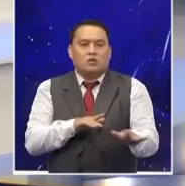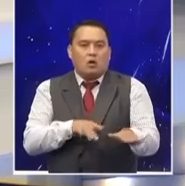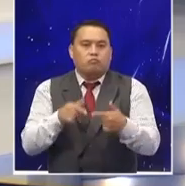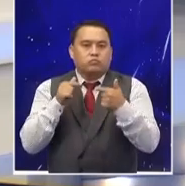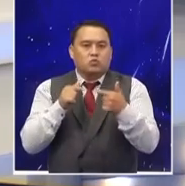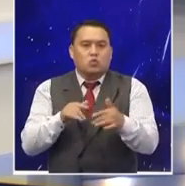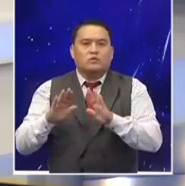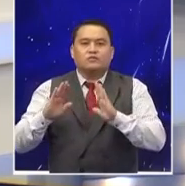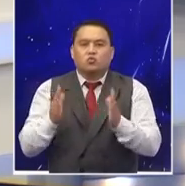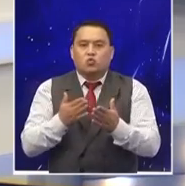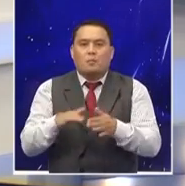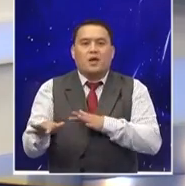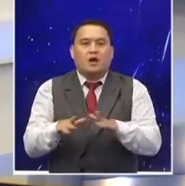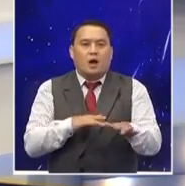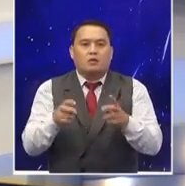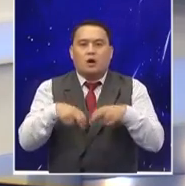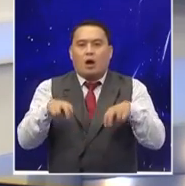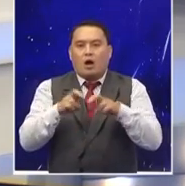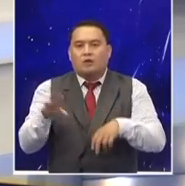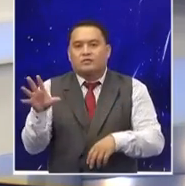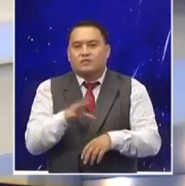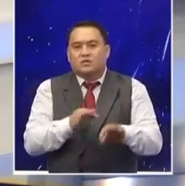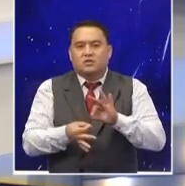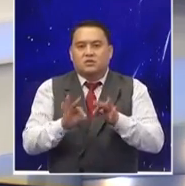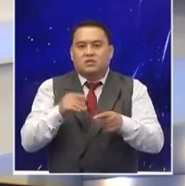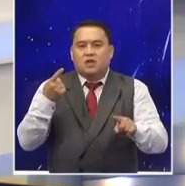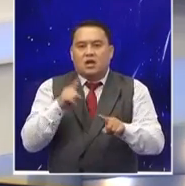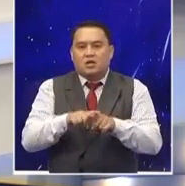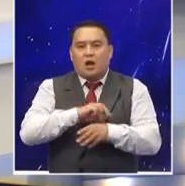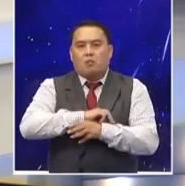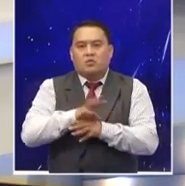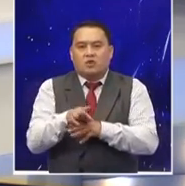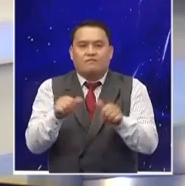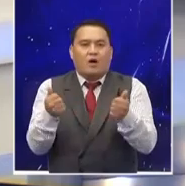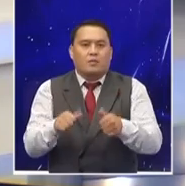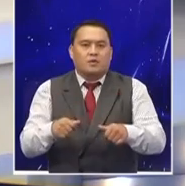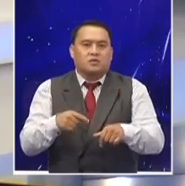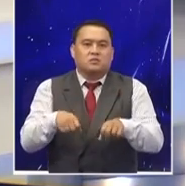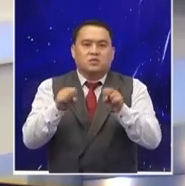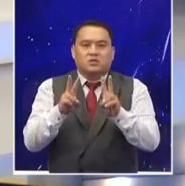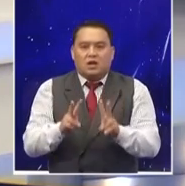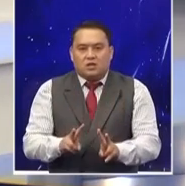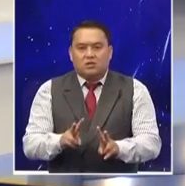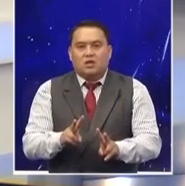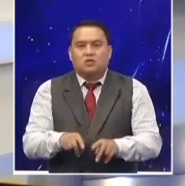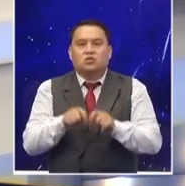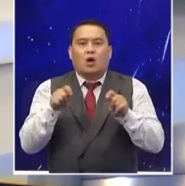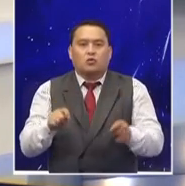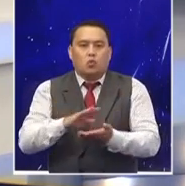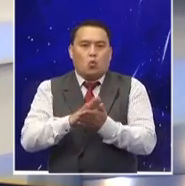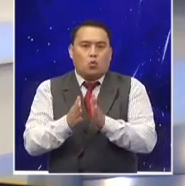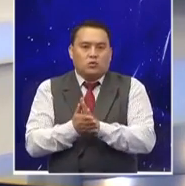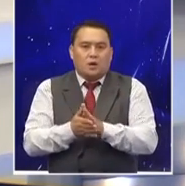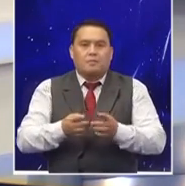противоэпидемических мероприятий рассмотрены все детали как технического оснащения формировании кадрового потенциала так и созданию условий